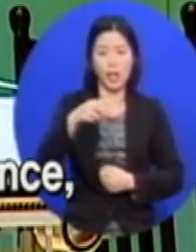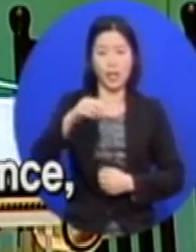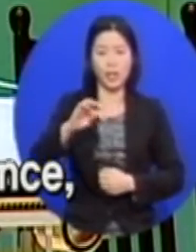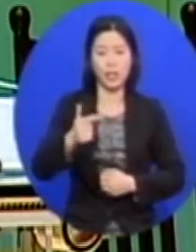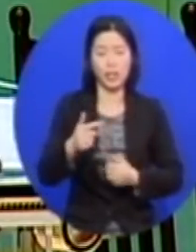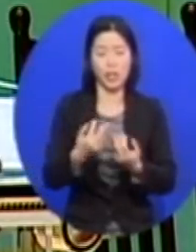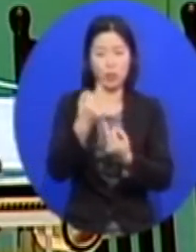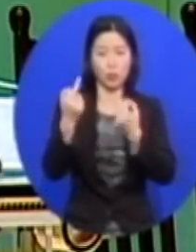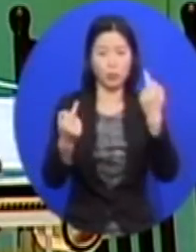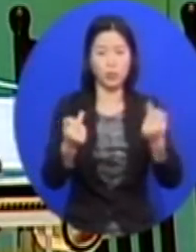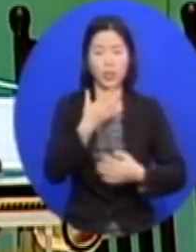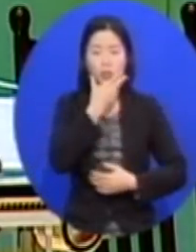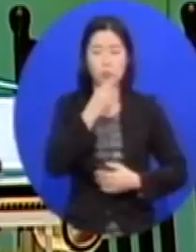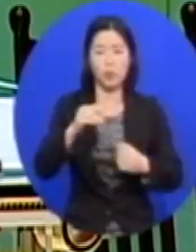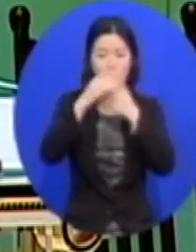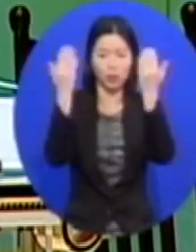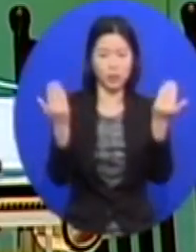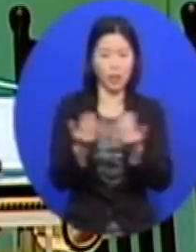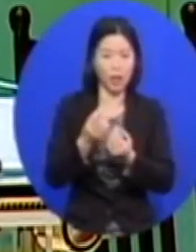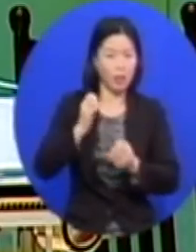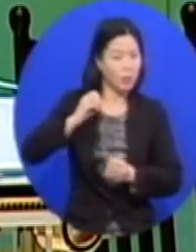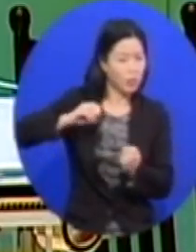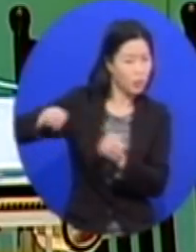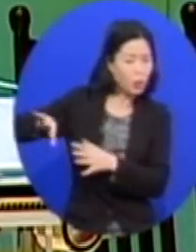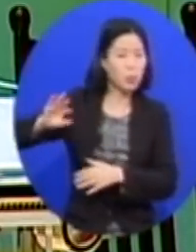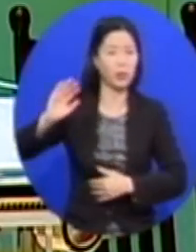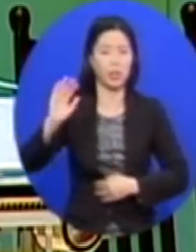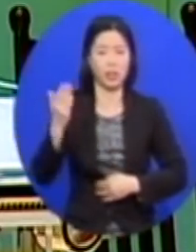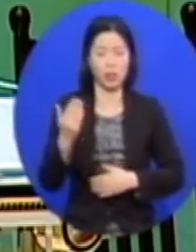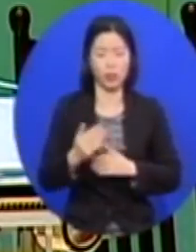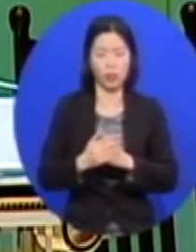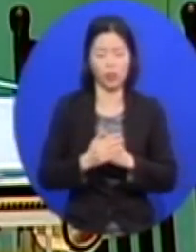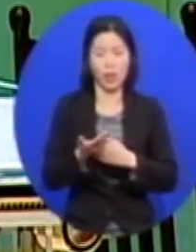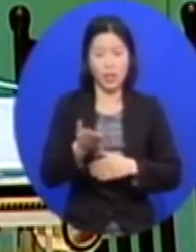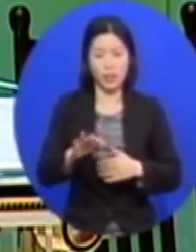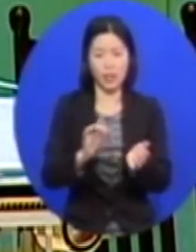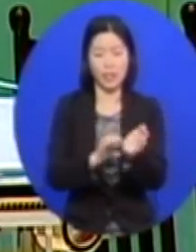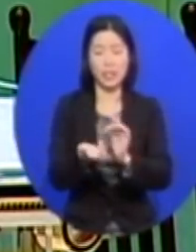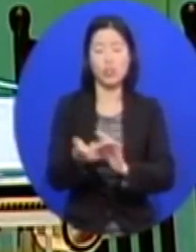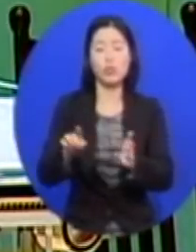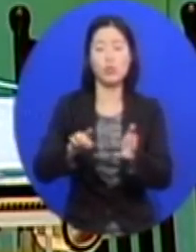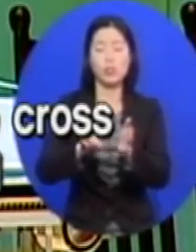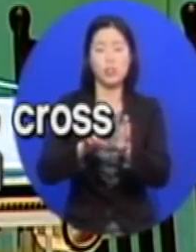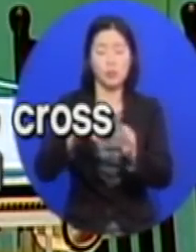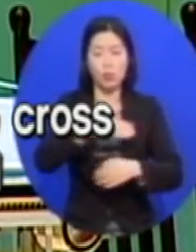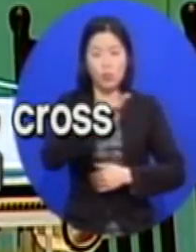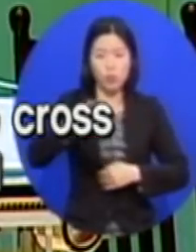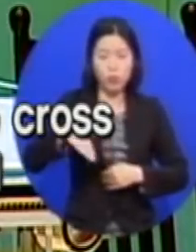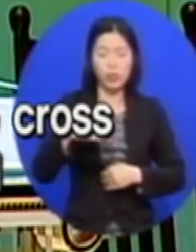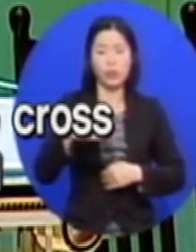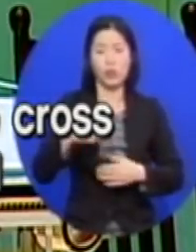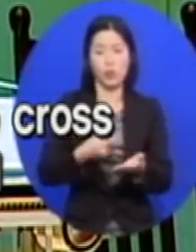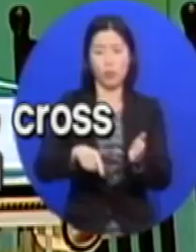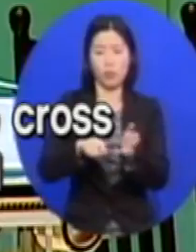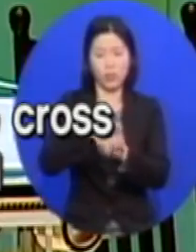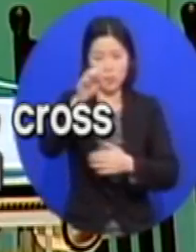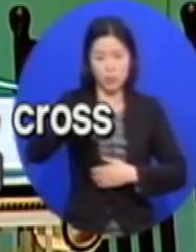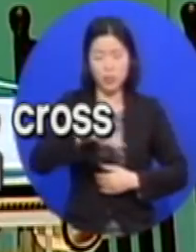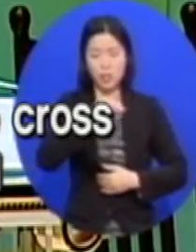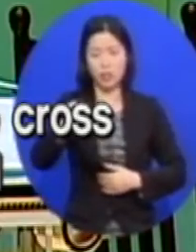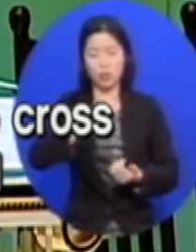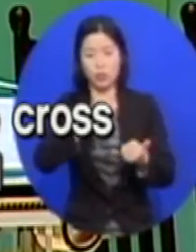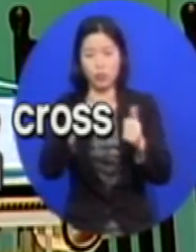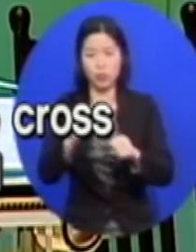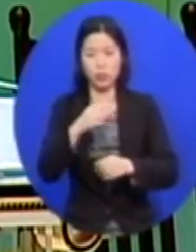다 잃어버리게 되죠 4 예수님이 우리를 위해서 십자가에 죽으시고 법의 같은 피를 흘려 주시고